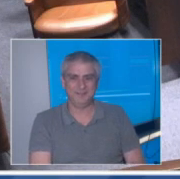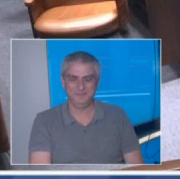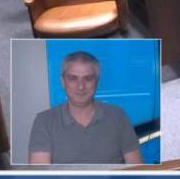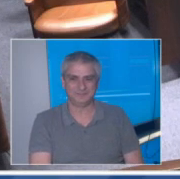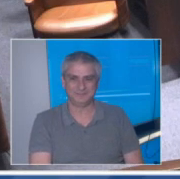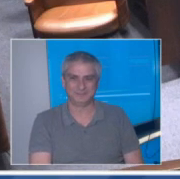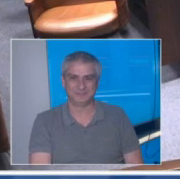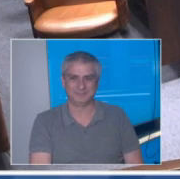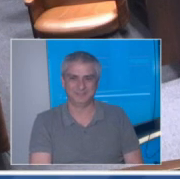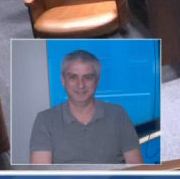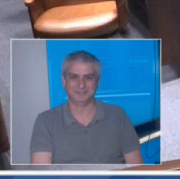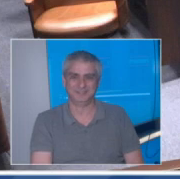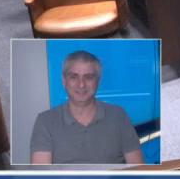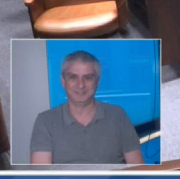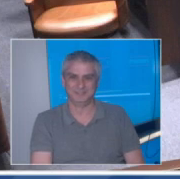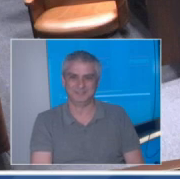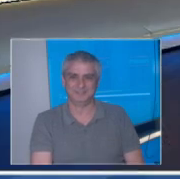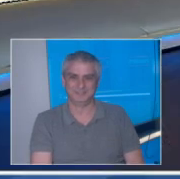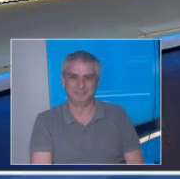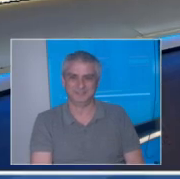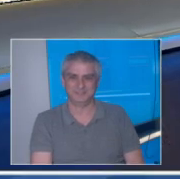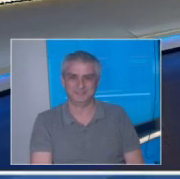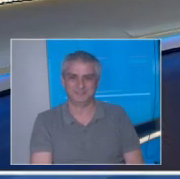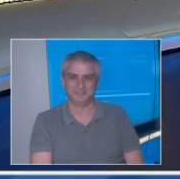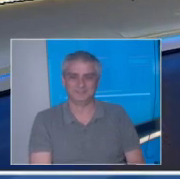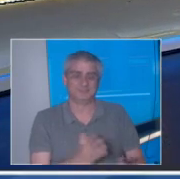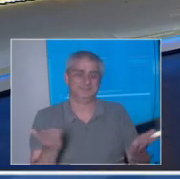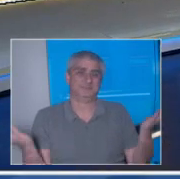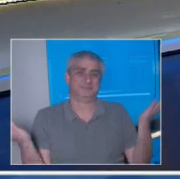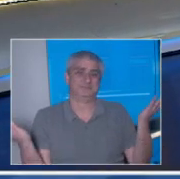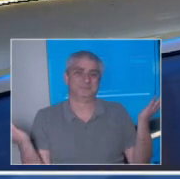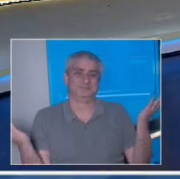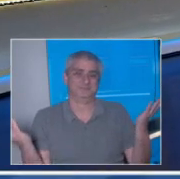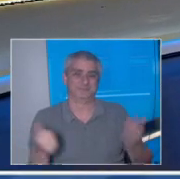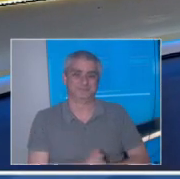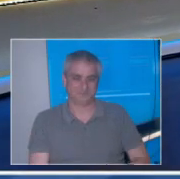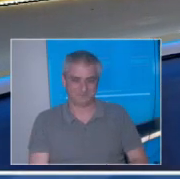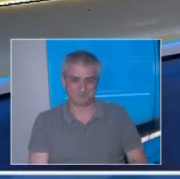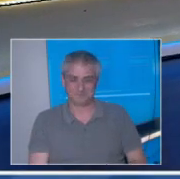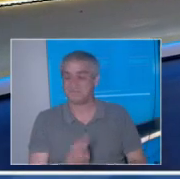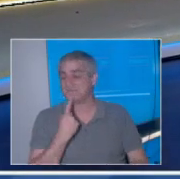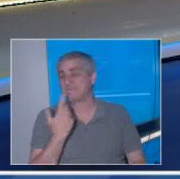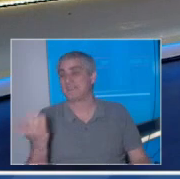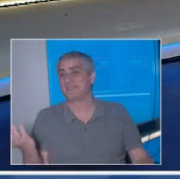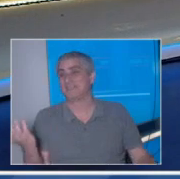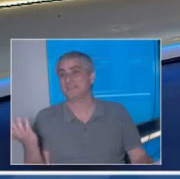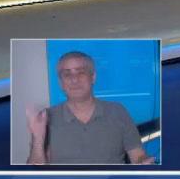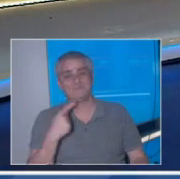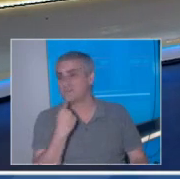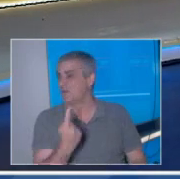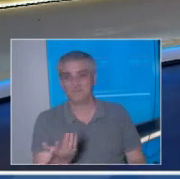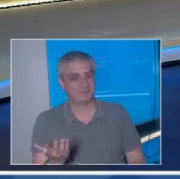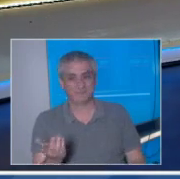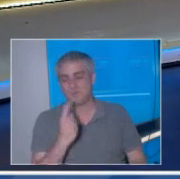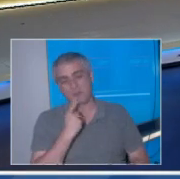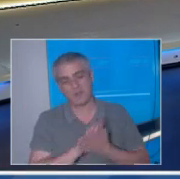תנו לה לשתות מים אולי. מים להפיל אתכם, מושחתים! לשתות מים. מה נאמר או מה אומרים?